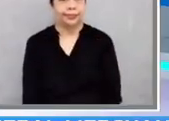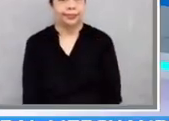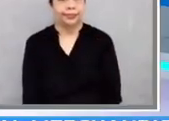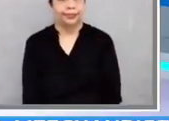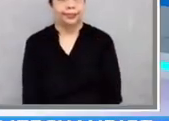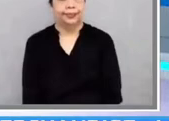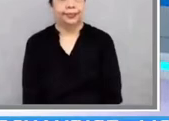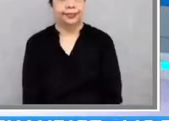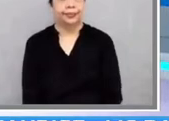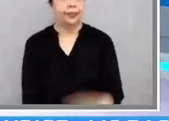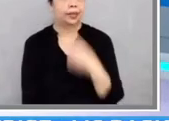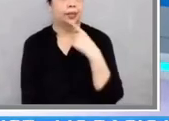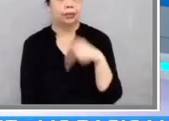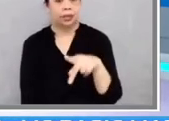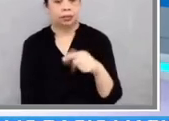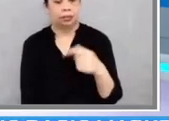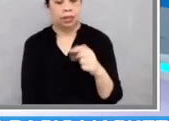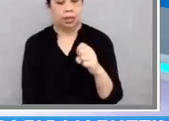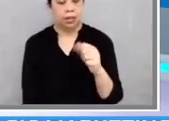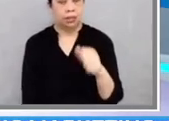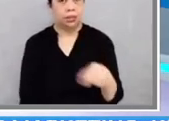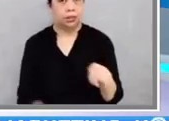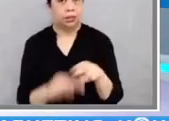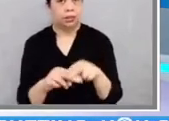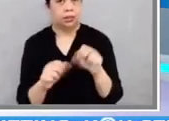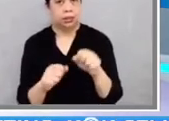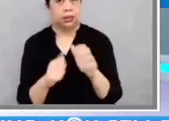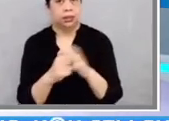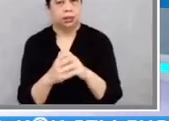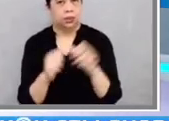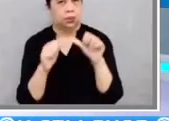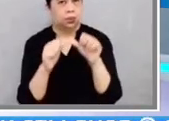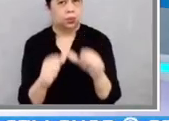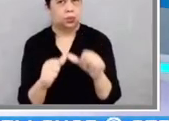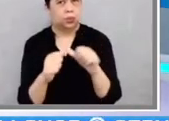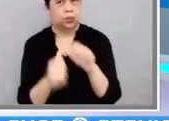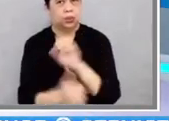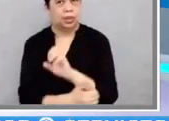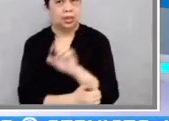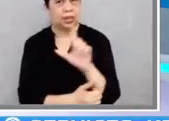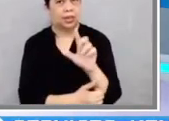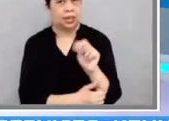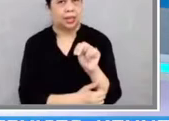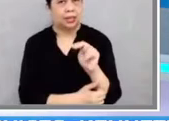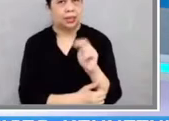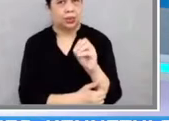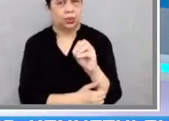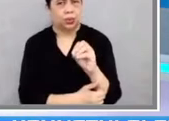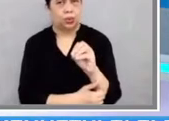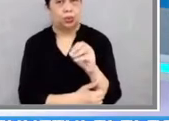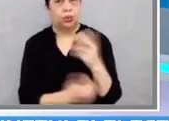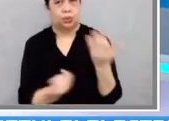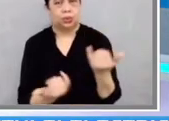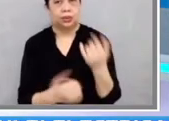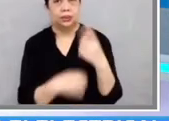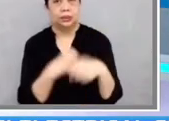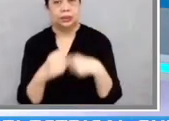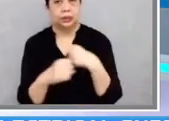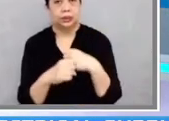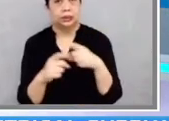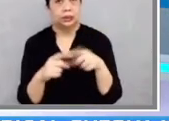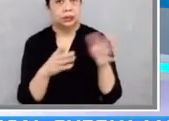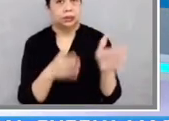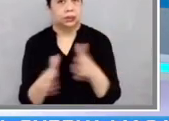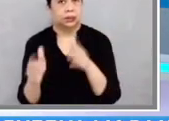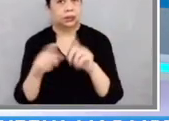Sabi po ng PAGASA, tumataas ang posibilidad na matuloy ang El Nino phenomenon sa bansa ngayong taon. Pinaghahandaan na raw ito ng iba't ibang